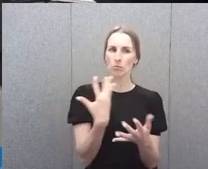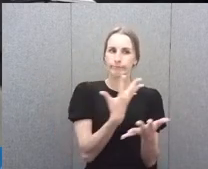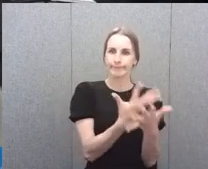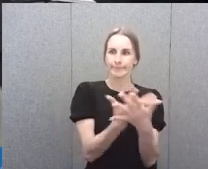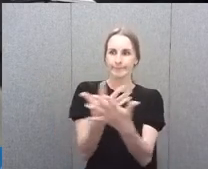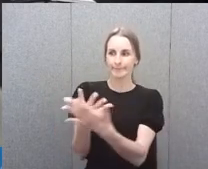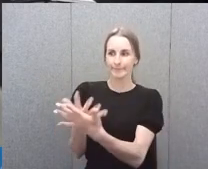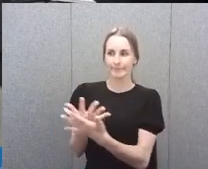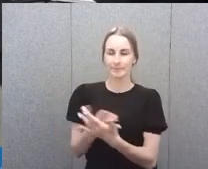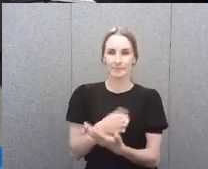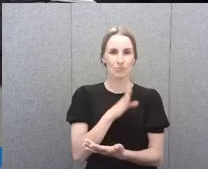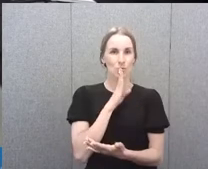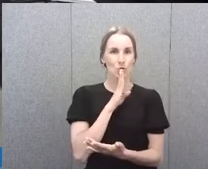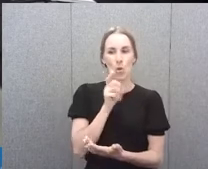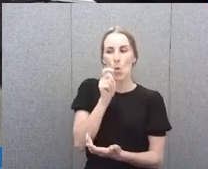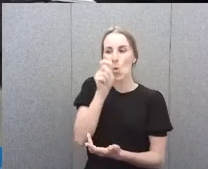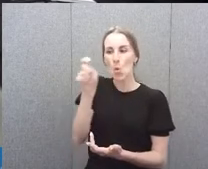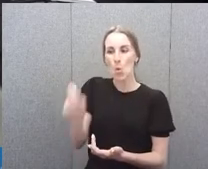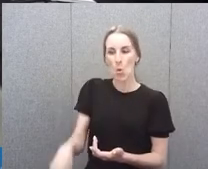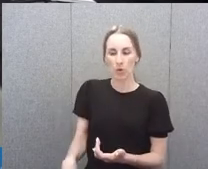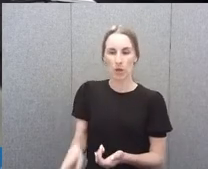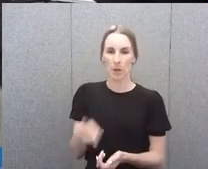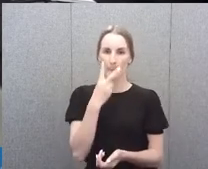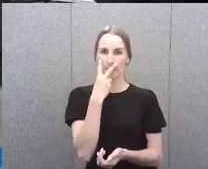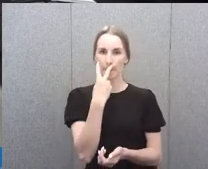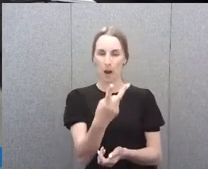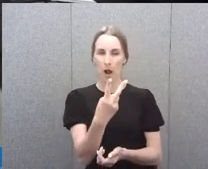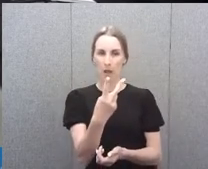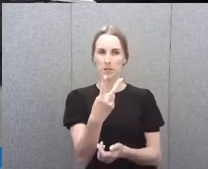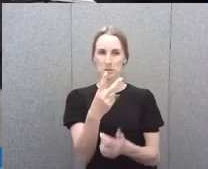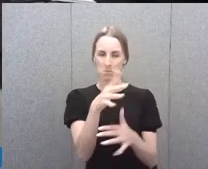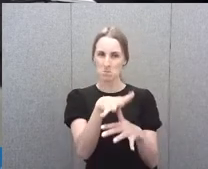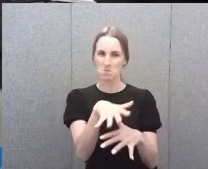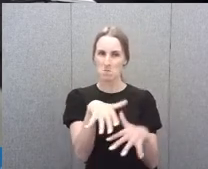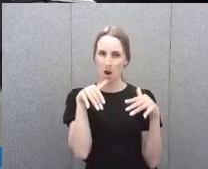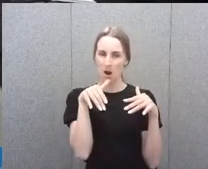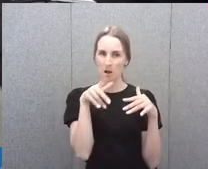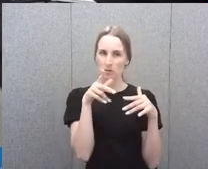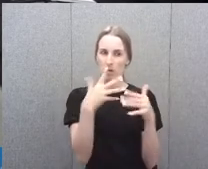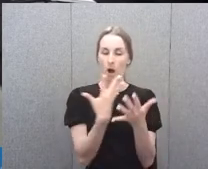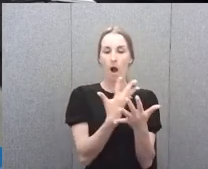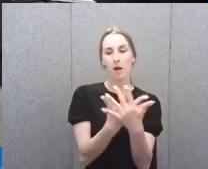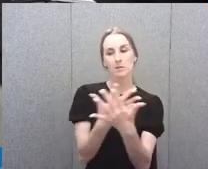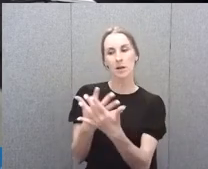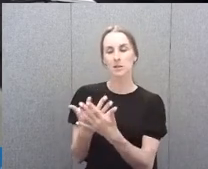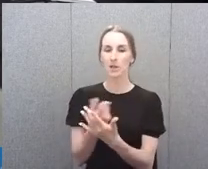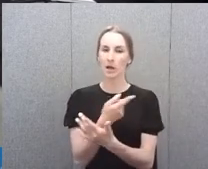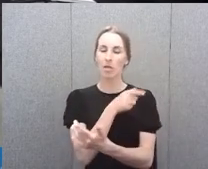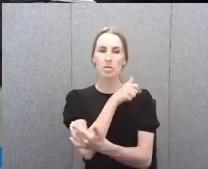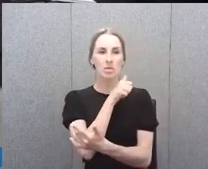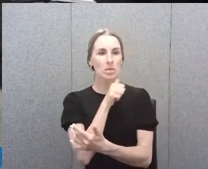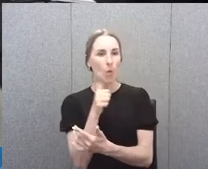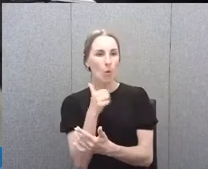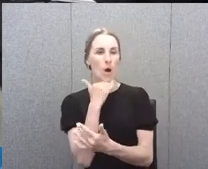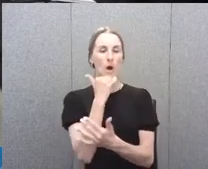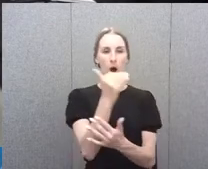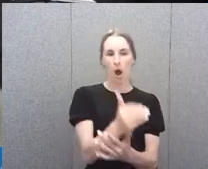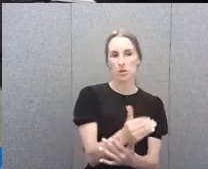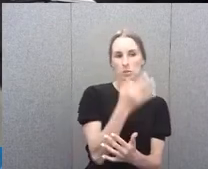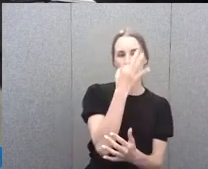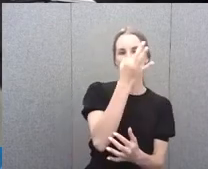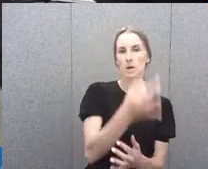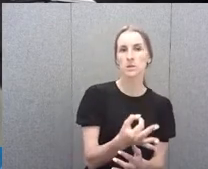и в Украине, вот, в парламенте очень много активисток,